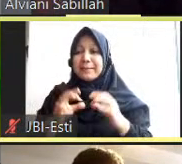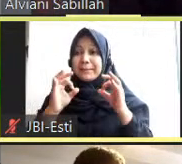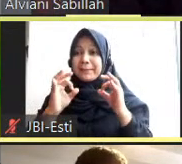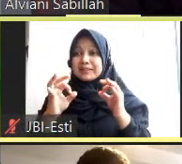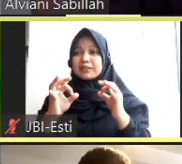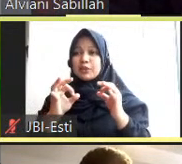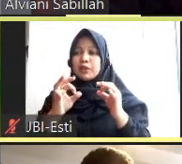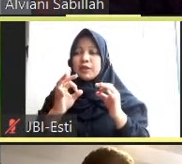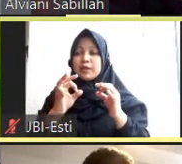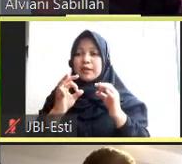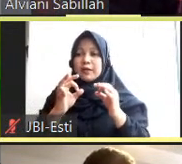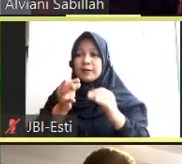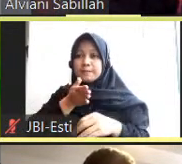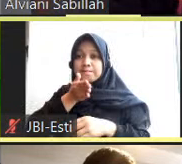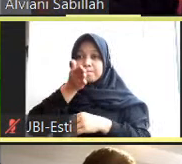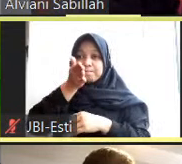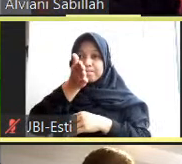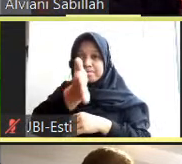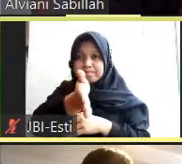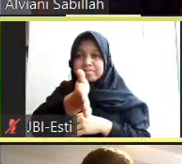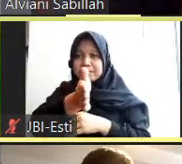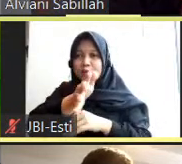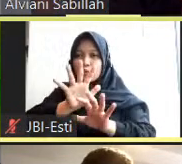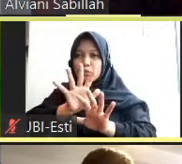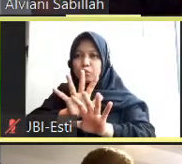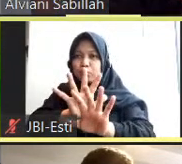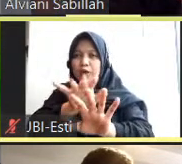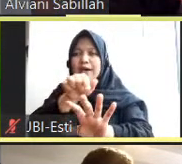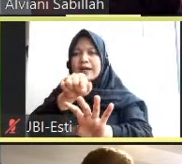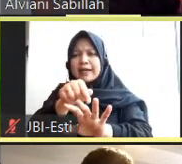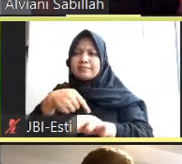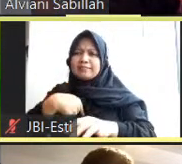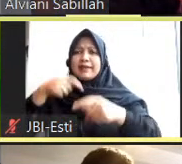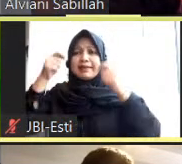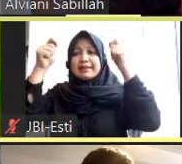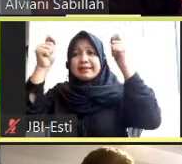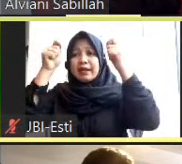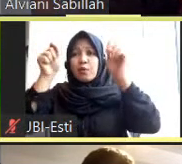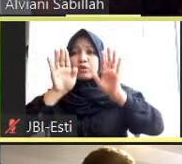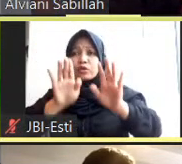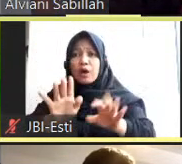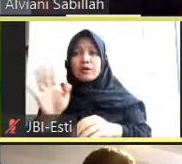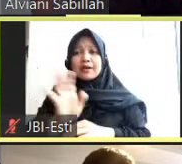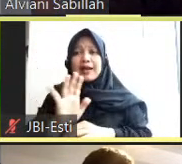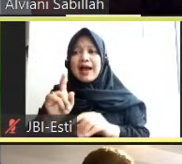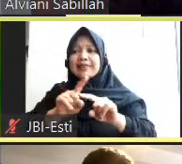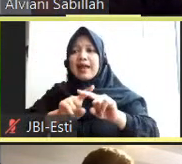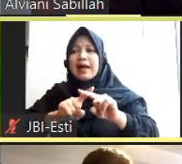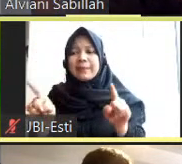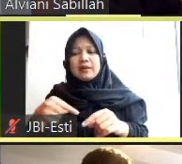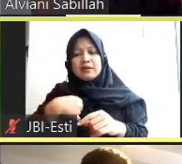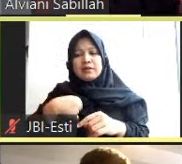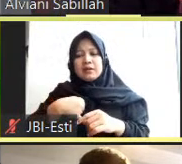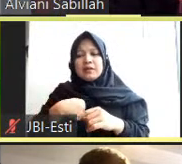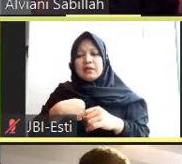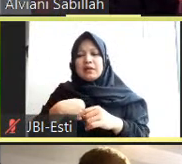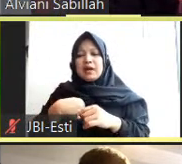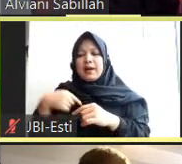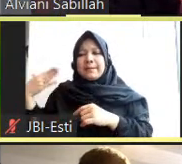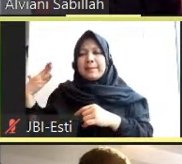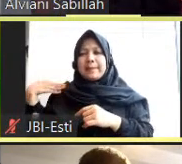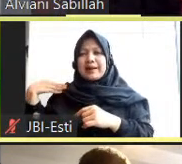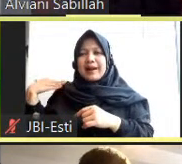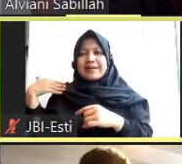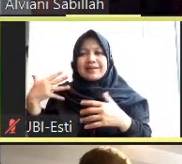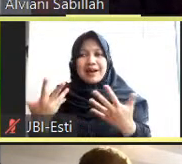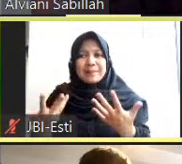apalagi kita bukan hanya sebagai demonstran, kita harus memposisikan diri kita